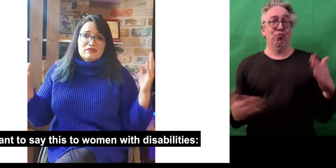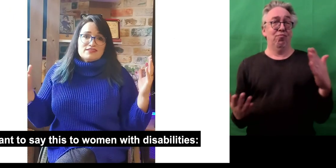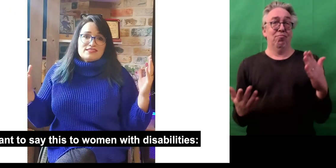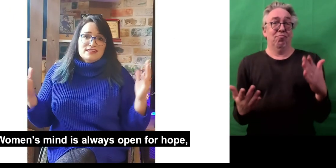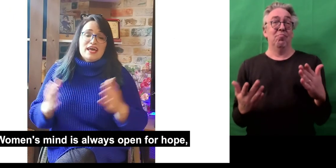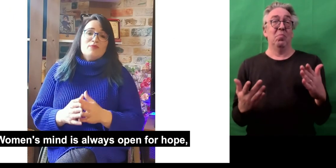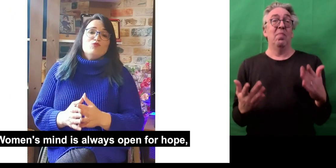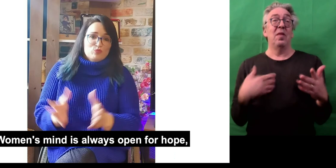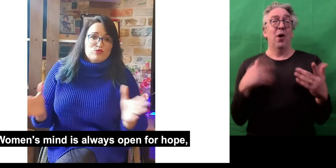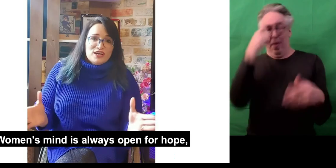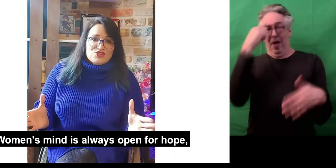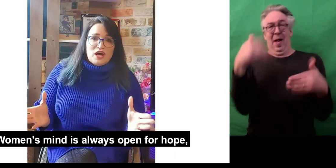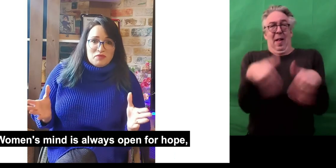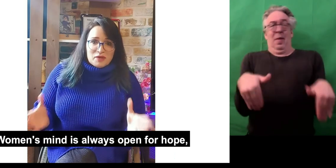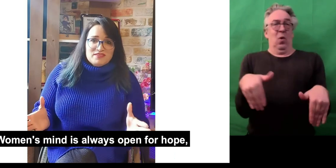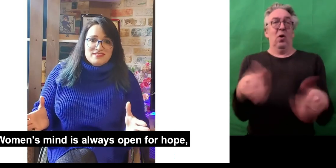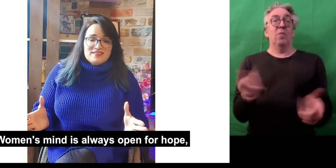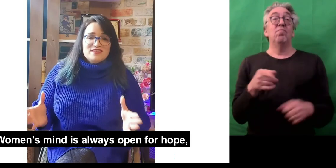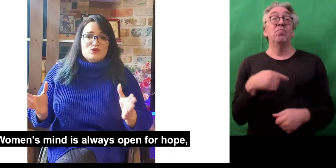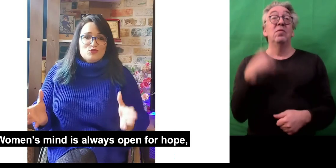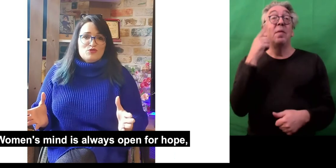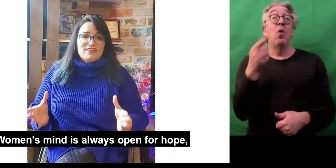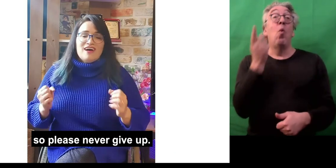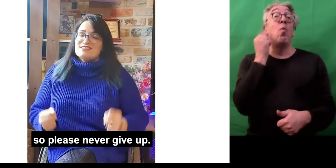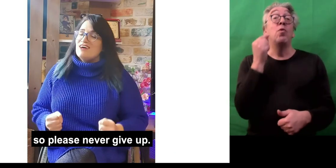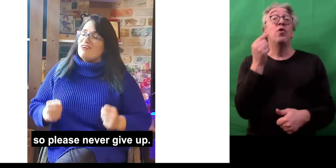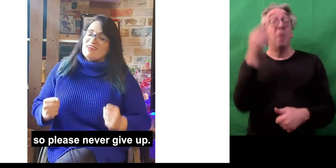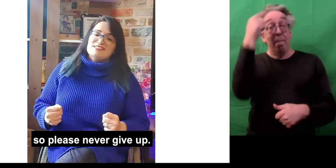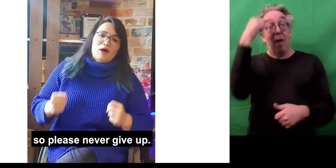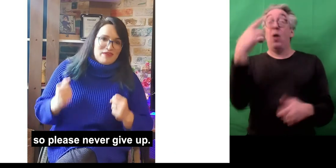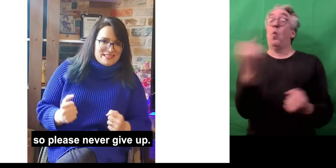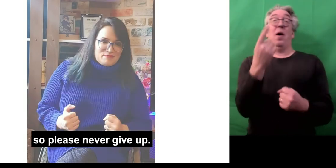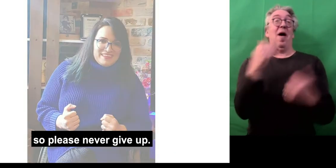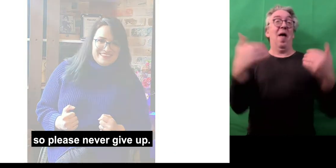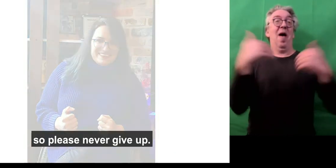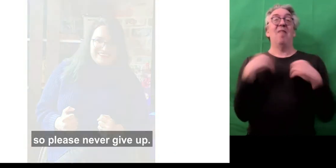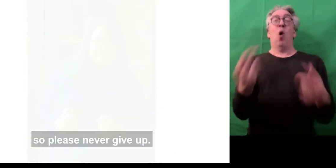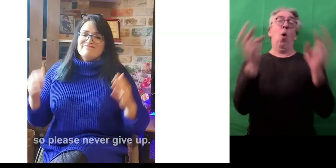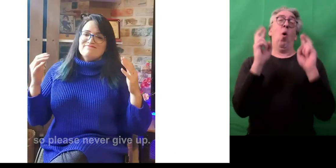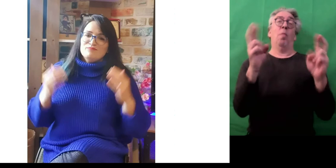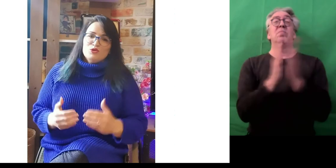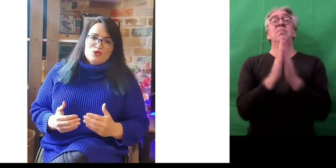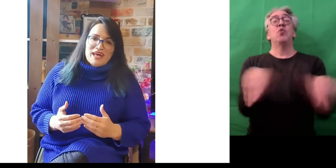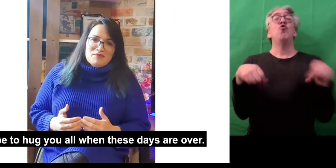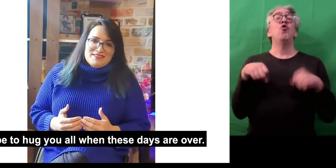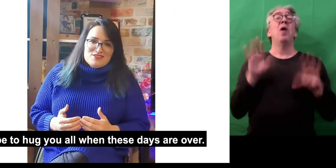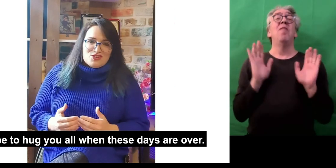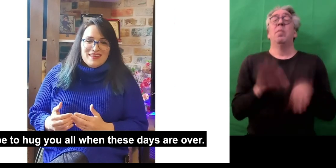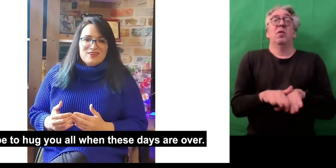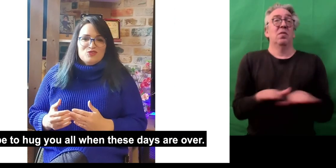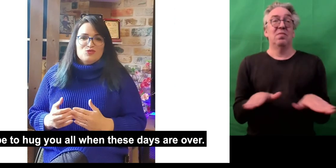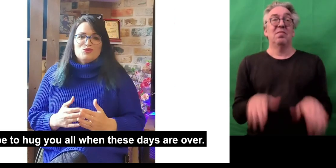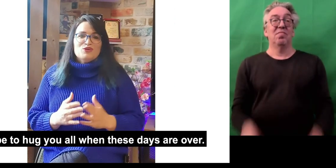Kadın kafası hep umuda açılan bir kapıdır. Lütfen asla ve asla pes etmeyin. Bu günler